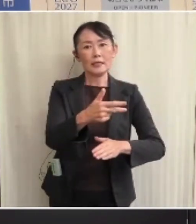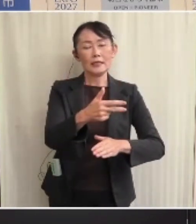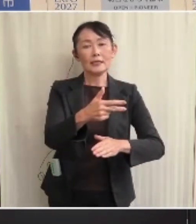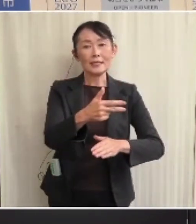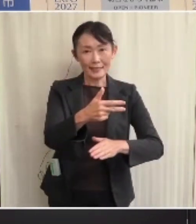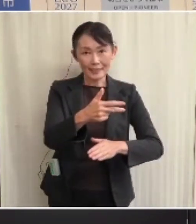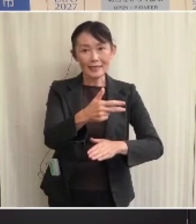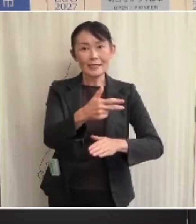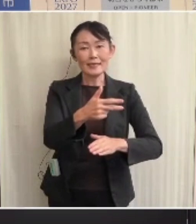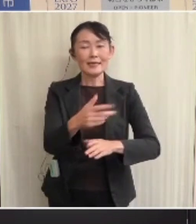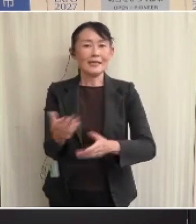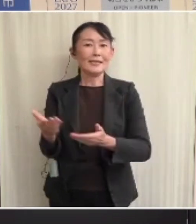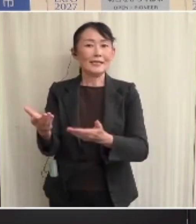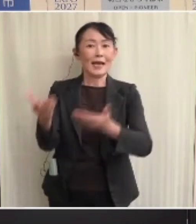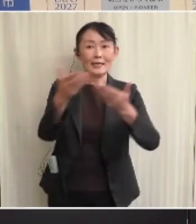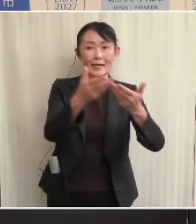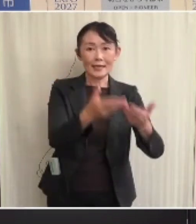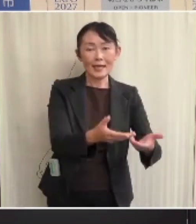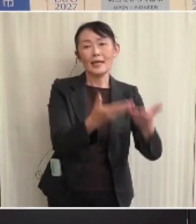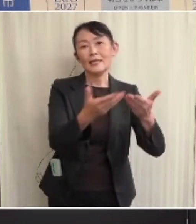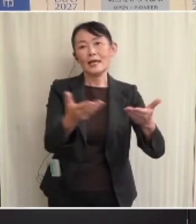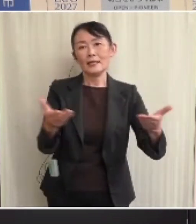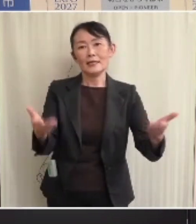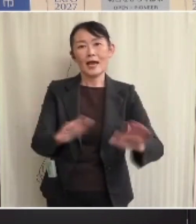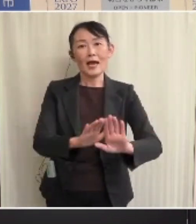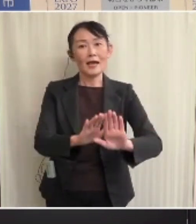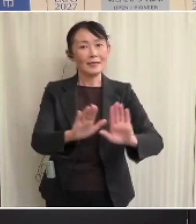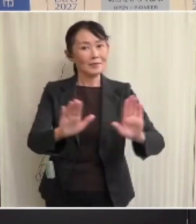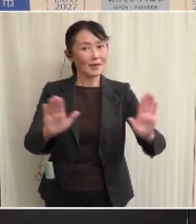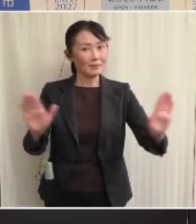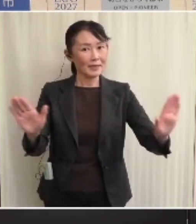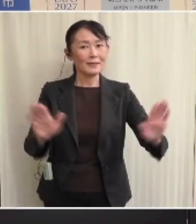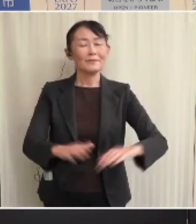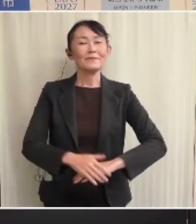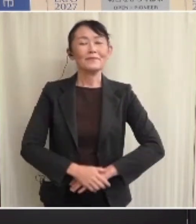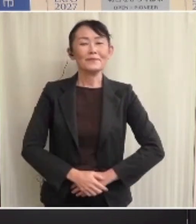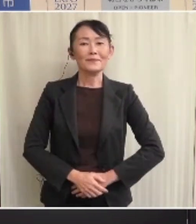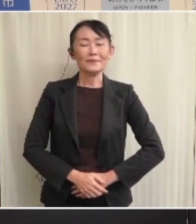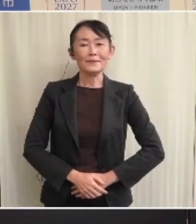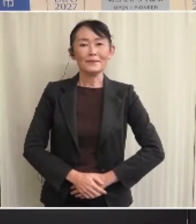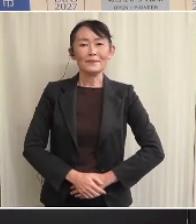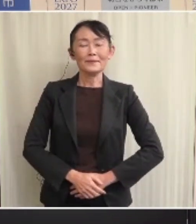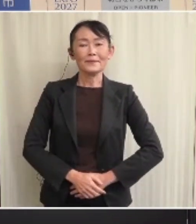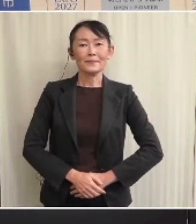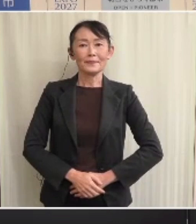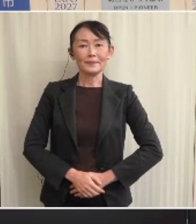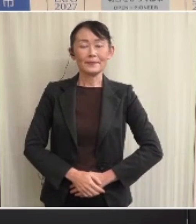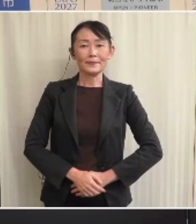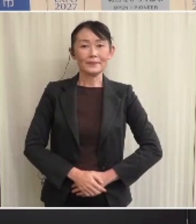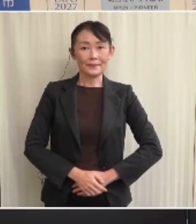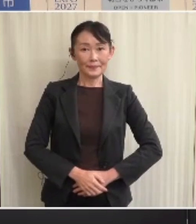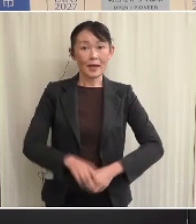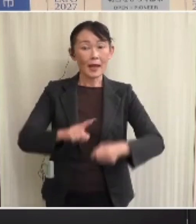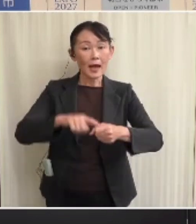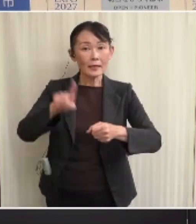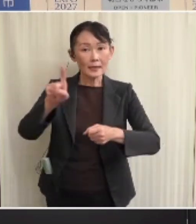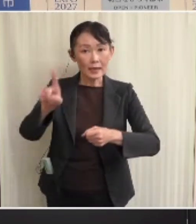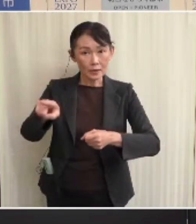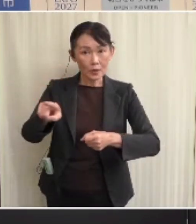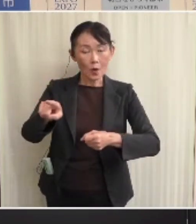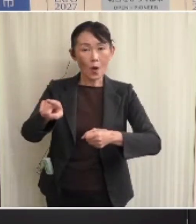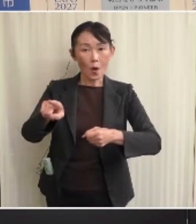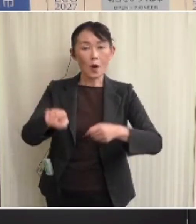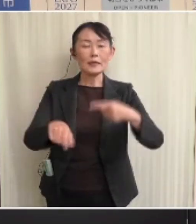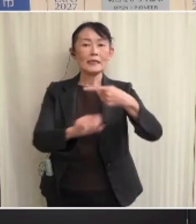浜に凱旋して展示をしていただけることになりました。そして来年の1